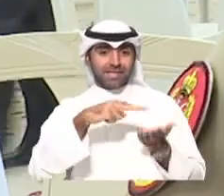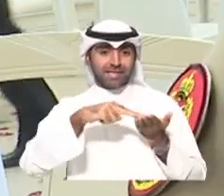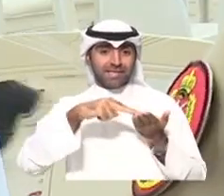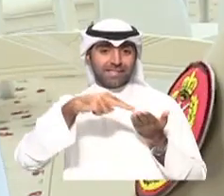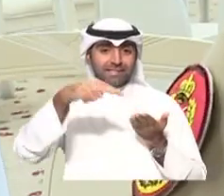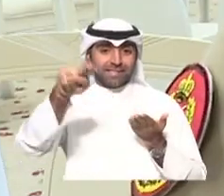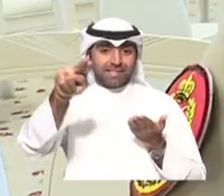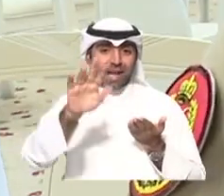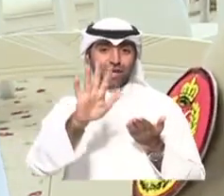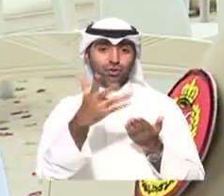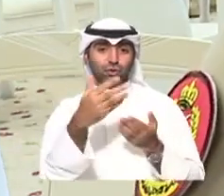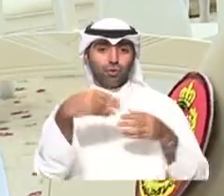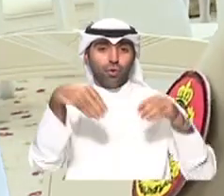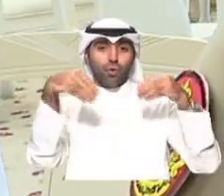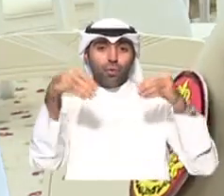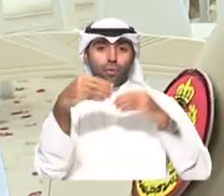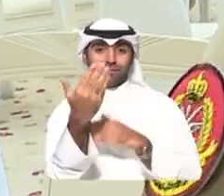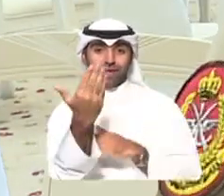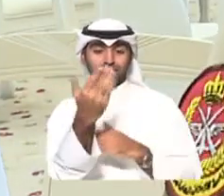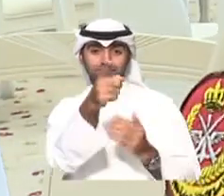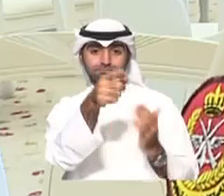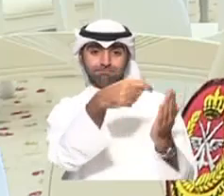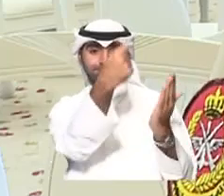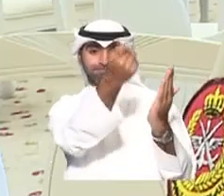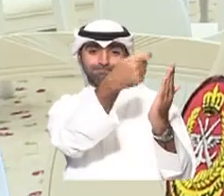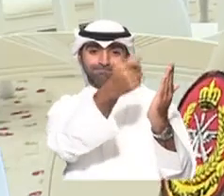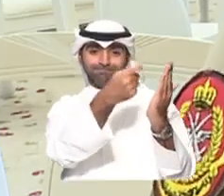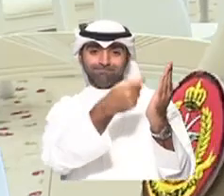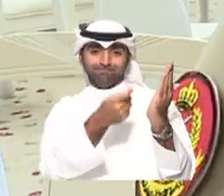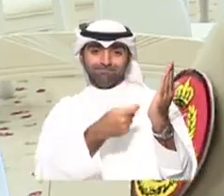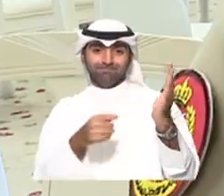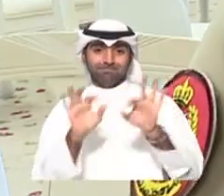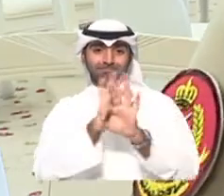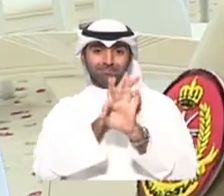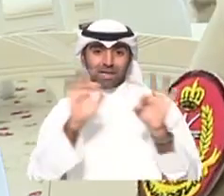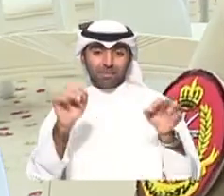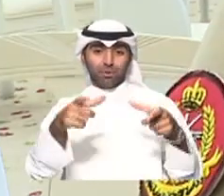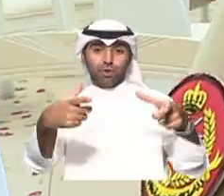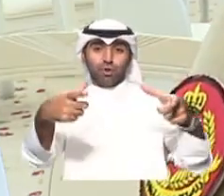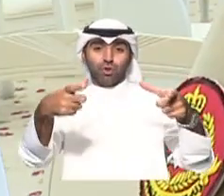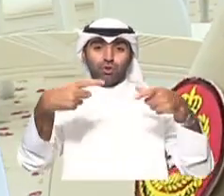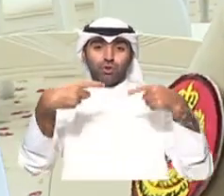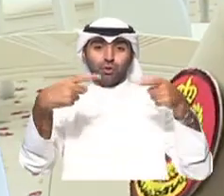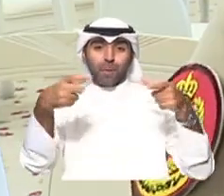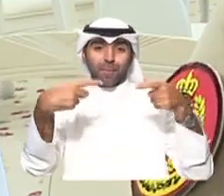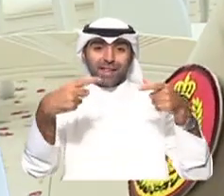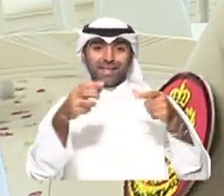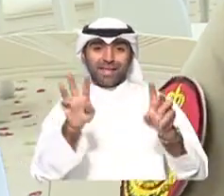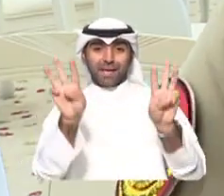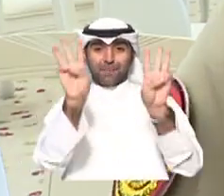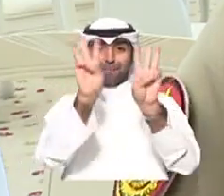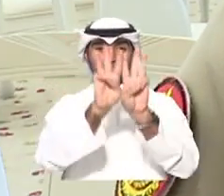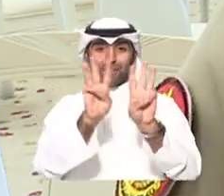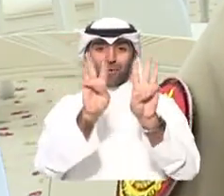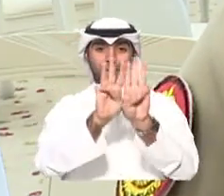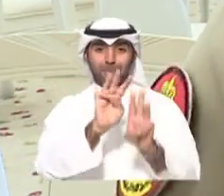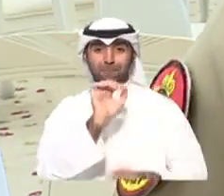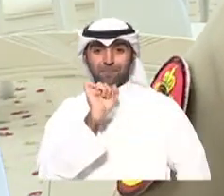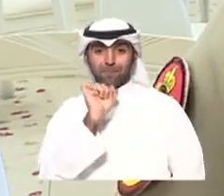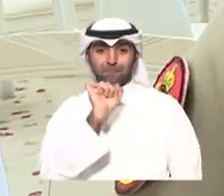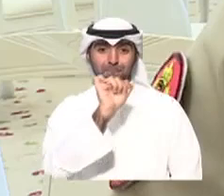راح نرسل لها رسالة لإحضار جميع هذه المستندات، ومن ثم نحولها للجان الأمنية. بعد أخذ الموافقة من اللجان